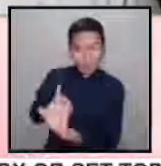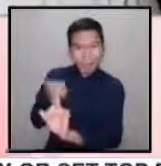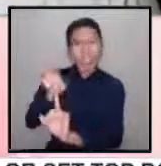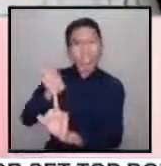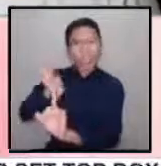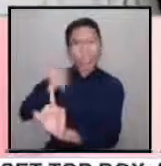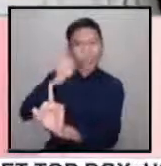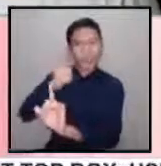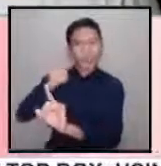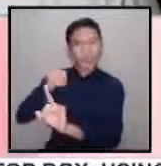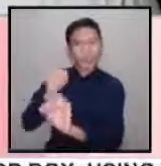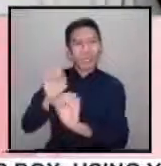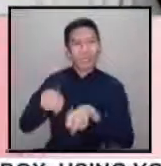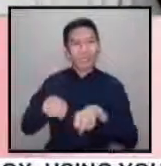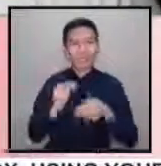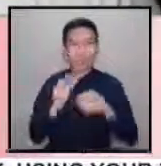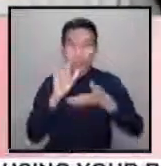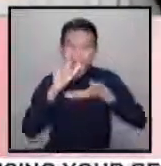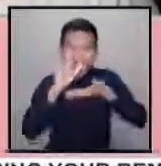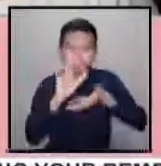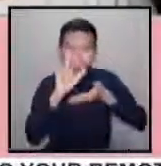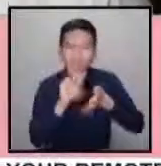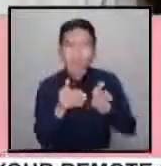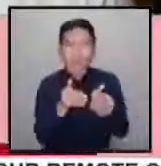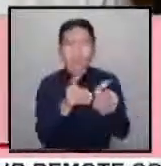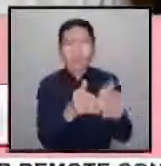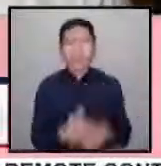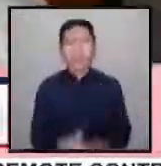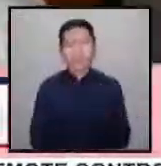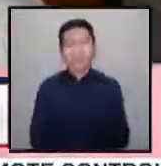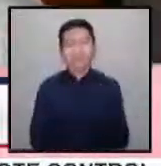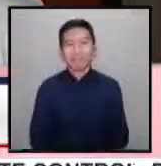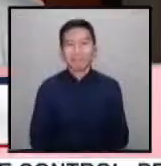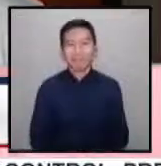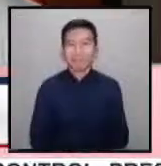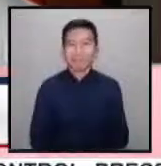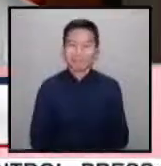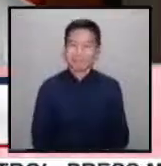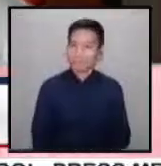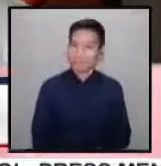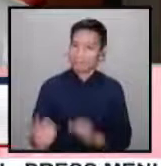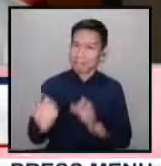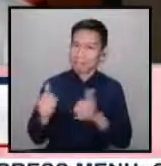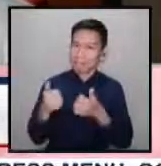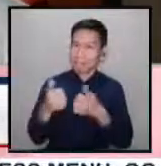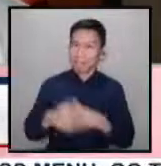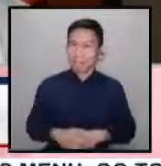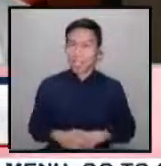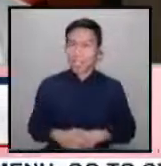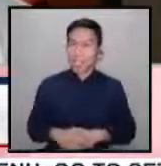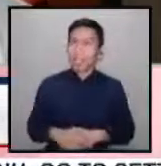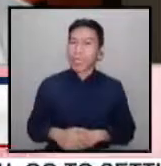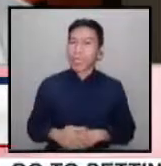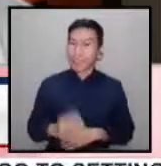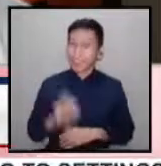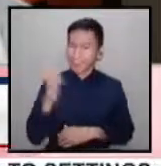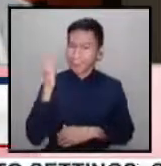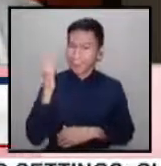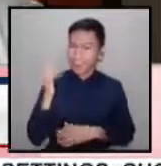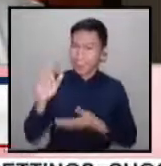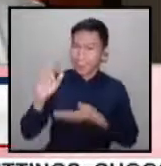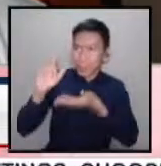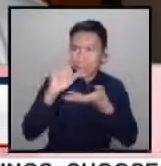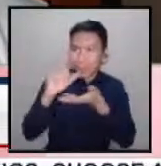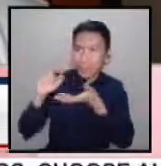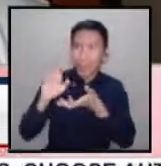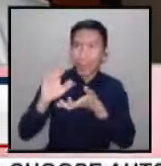street. So, ayun. Very nice. Ano sino yung naging inspiration mo dito sa yung tinatawag mo na